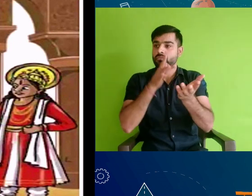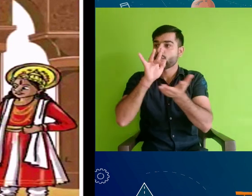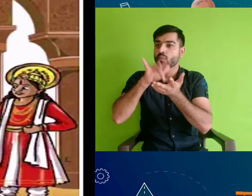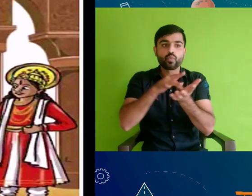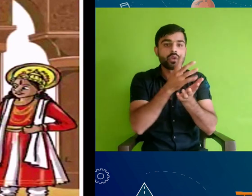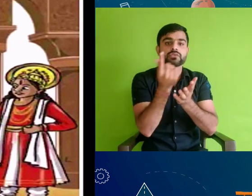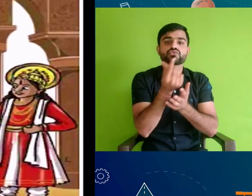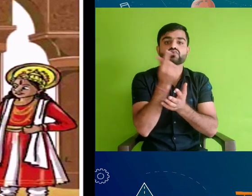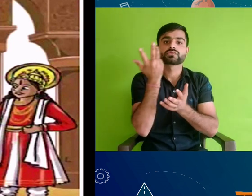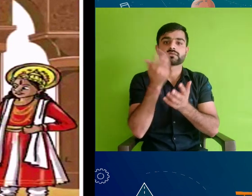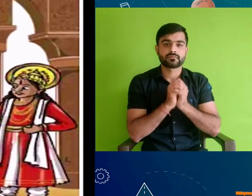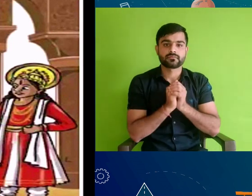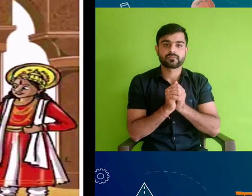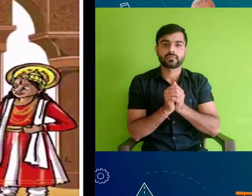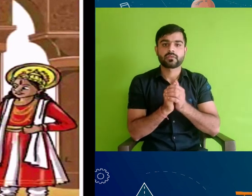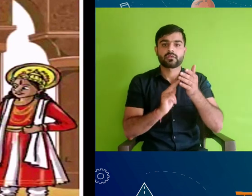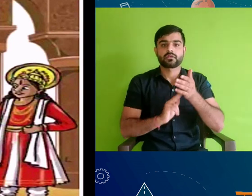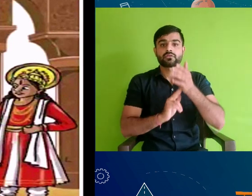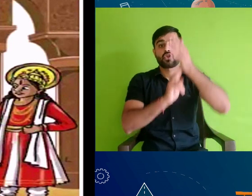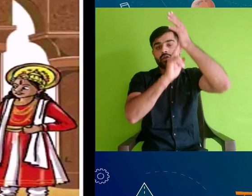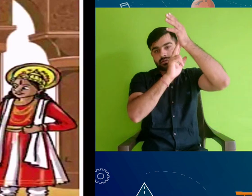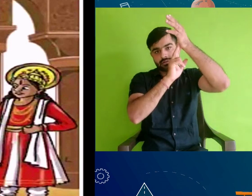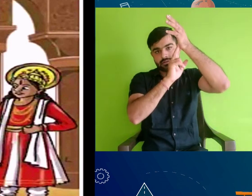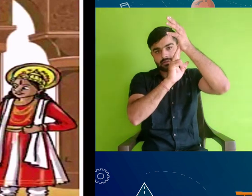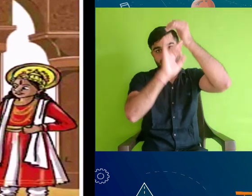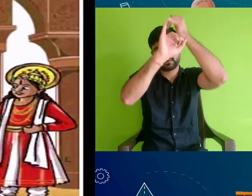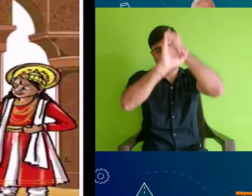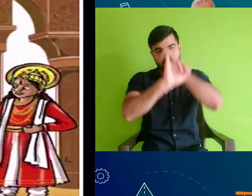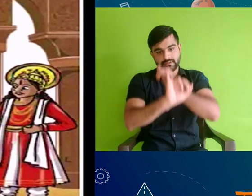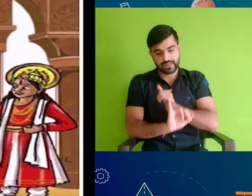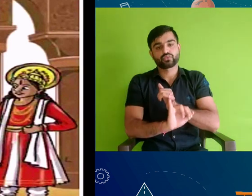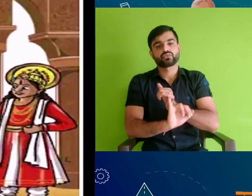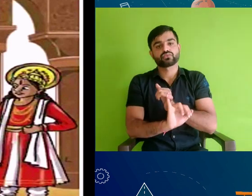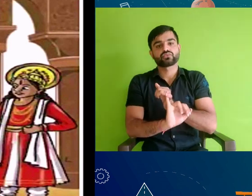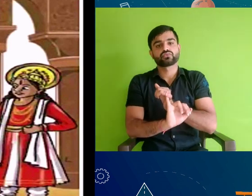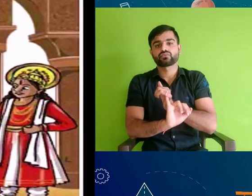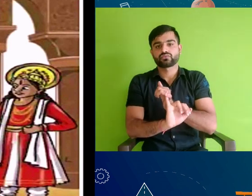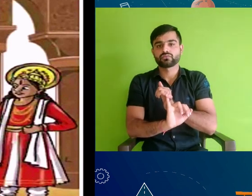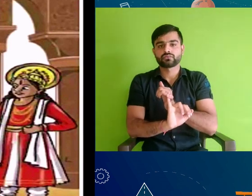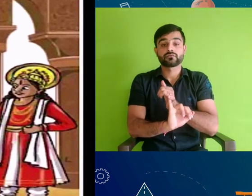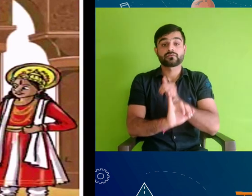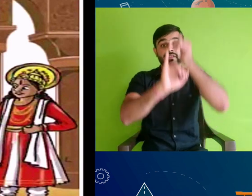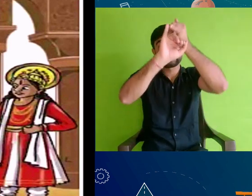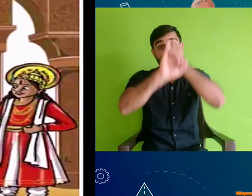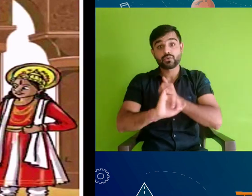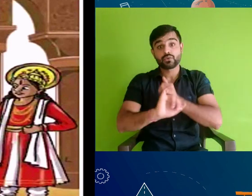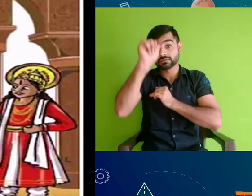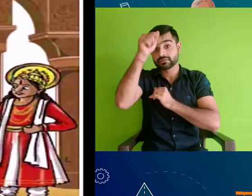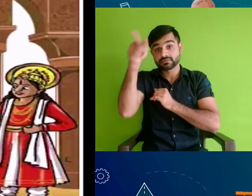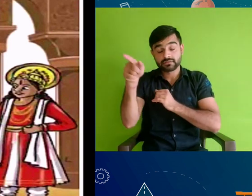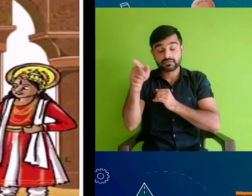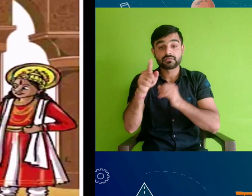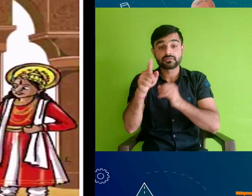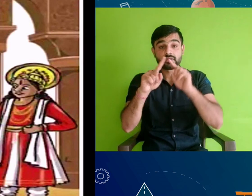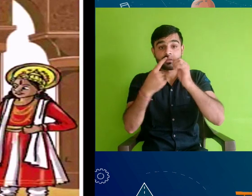हैं, नॉर्थ डायरेक्शन ऊपर की तरफ और साउथ डायरेक्शन नीचे की तरफ। तो साउथ इंडिया में एक ट्रावणकोर सिटी में